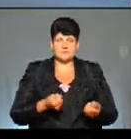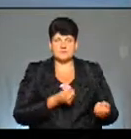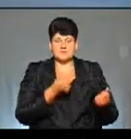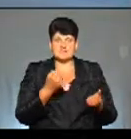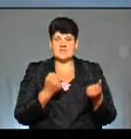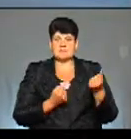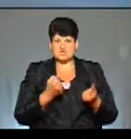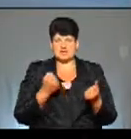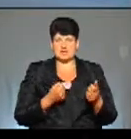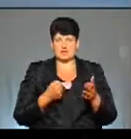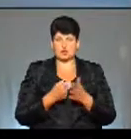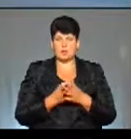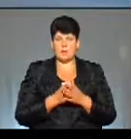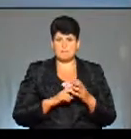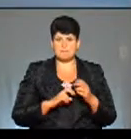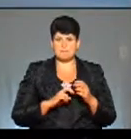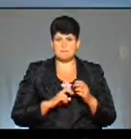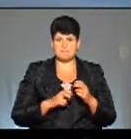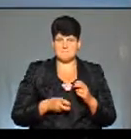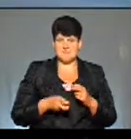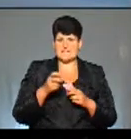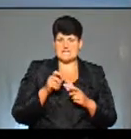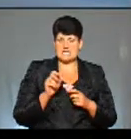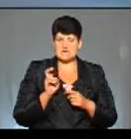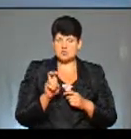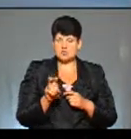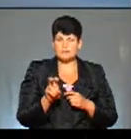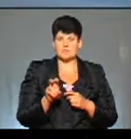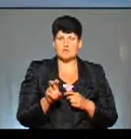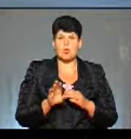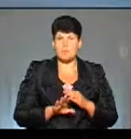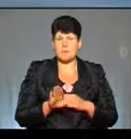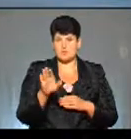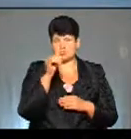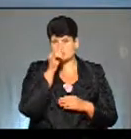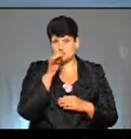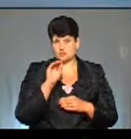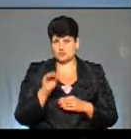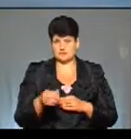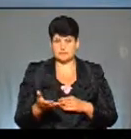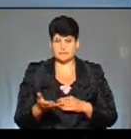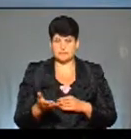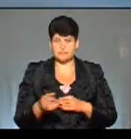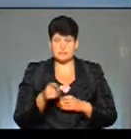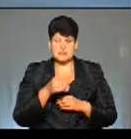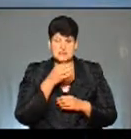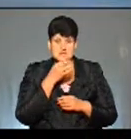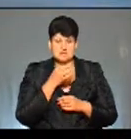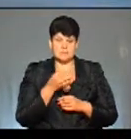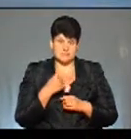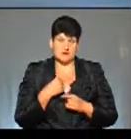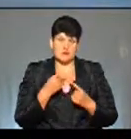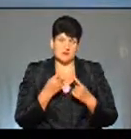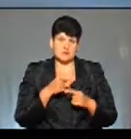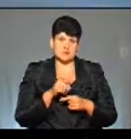машини і до під'їзду, тому що пандус ніяк не можуть поставити. І вони сказали, що я говорила з